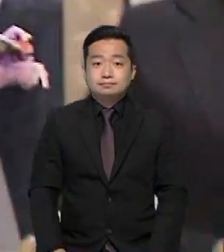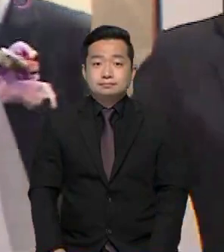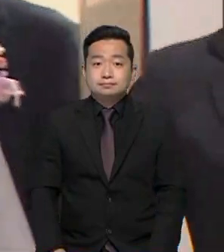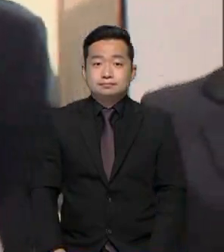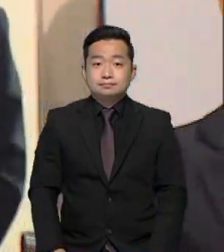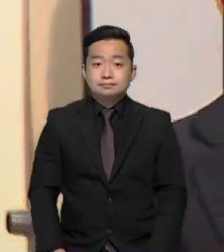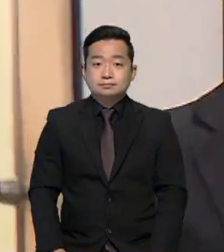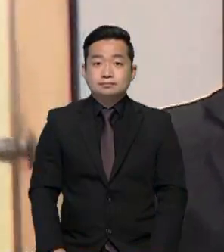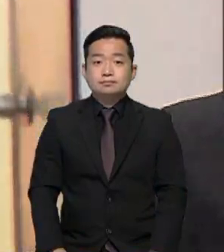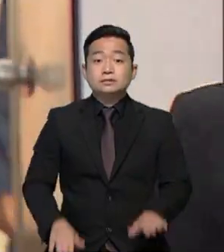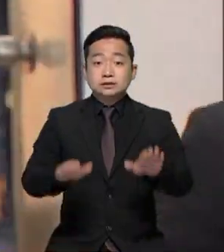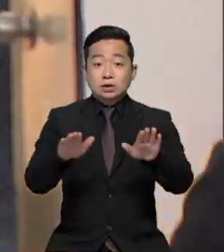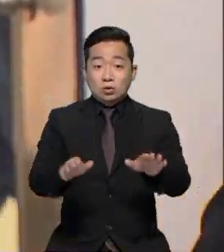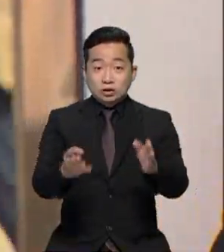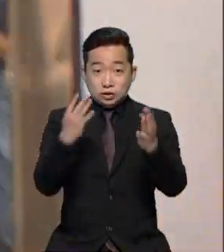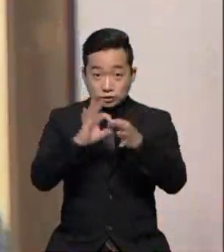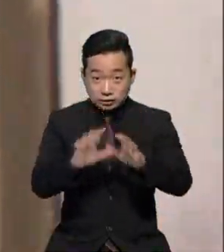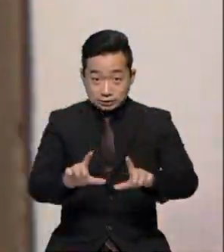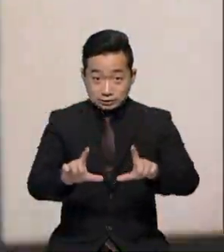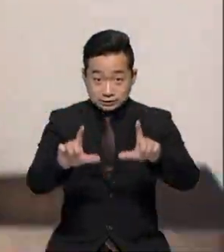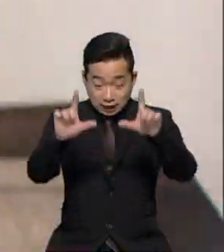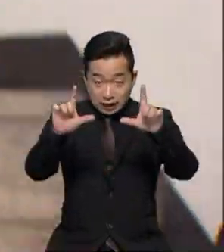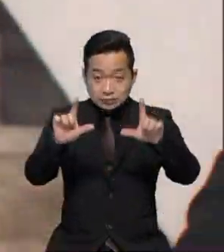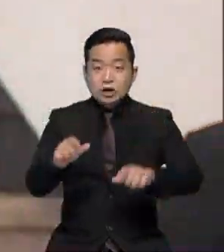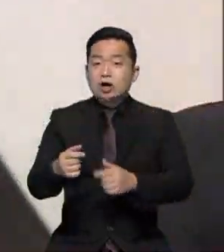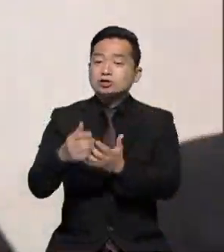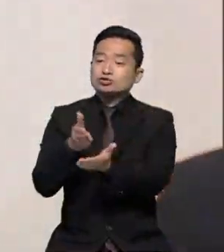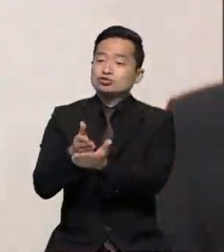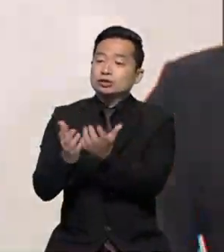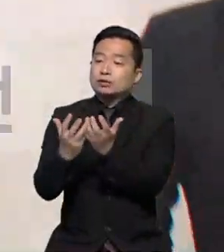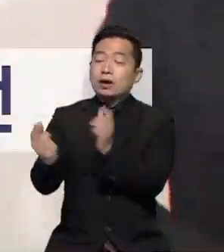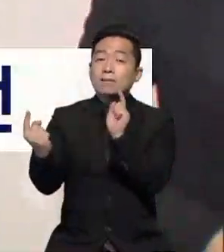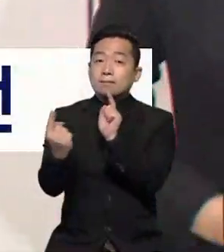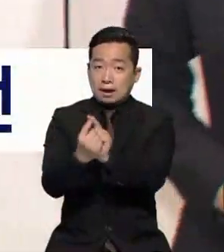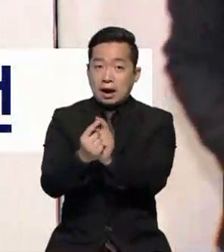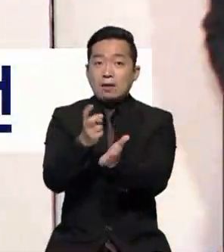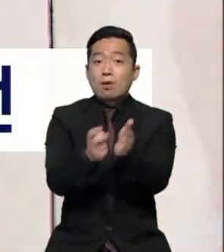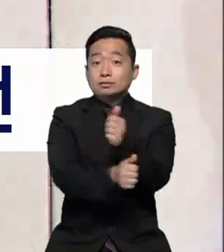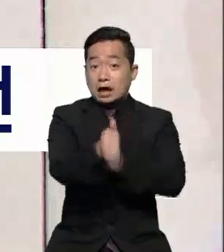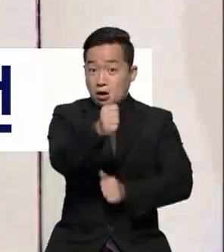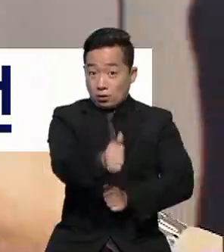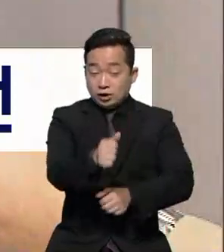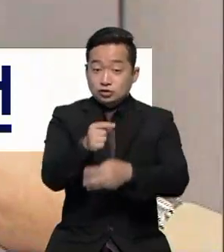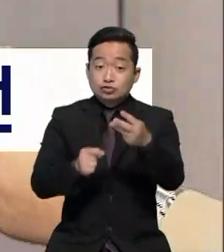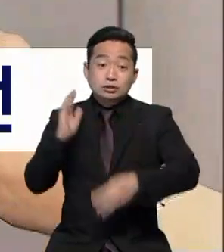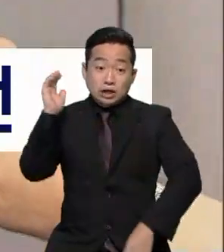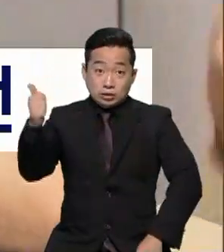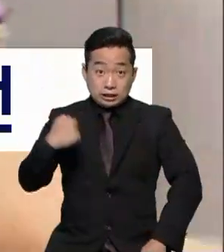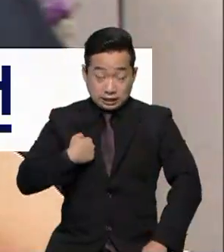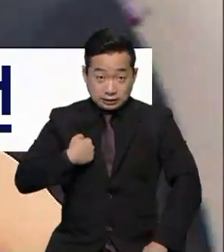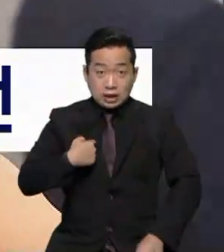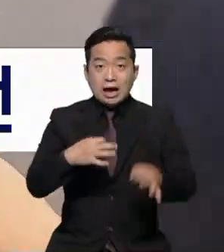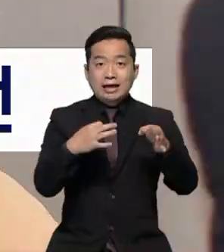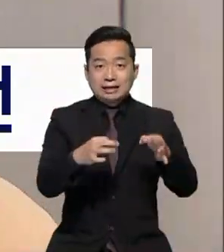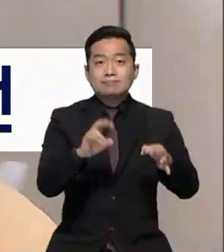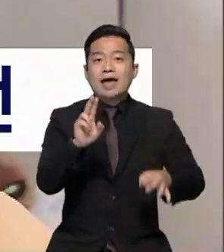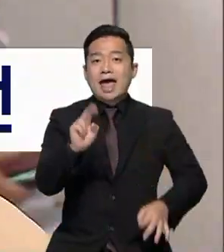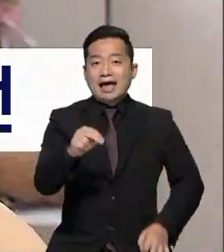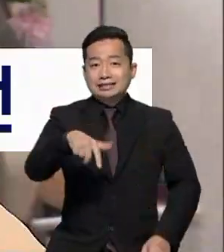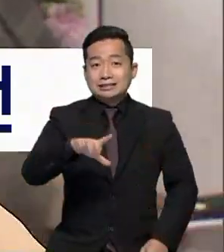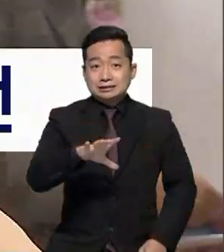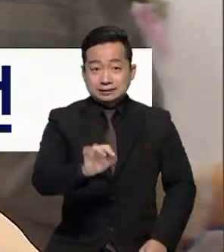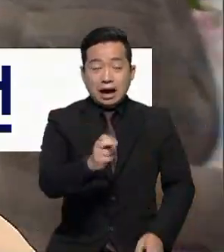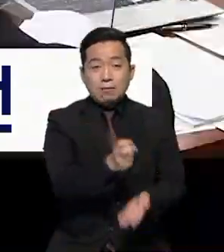교정의 날 기념식에 앞서 취재진과 만난 한동훈 법무부 장관. 윤석열 대통령과 자신이 김앤장 변호사들과